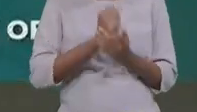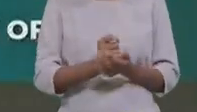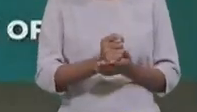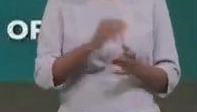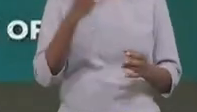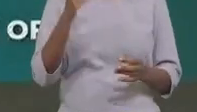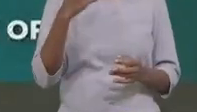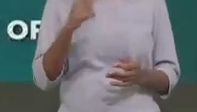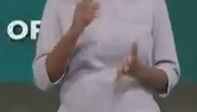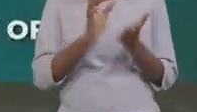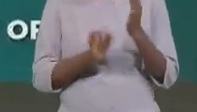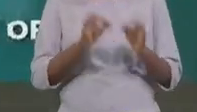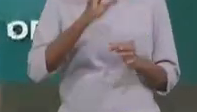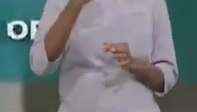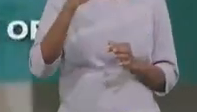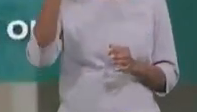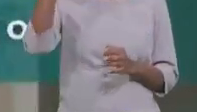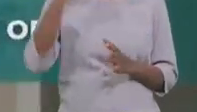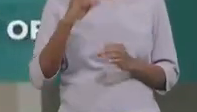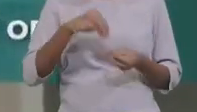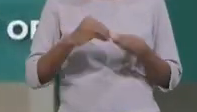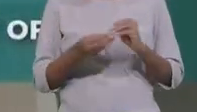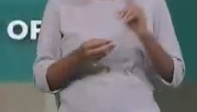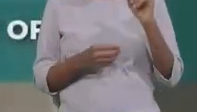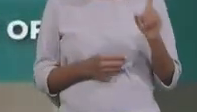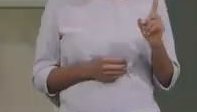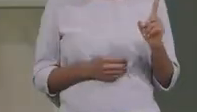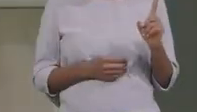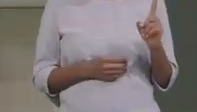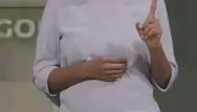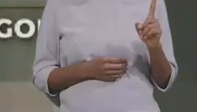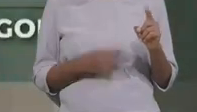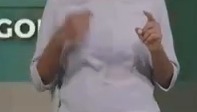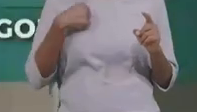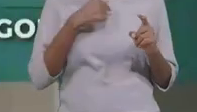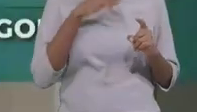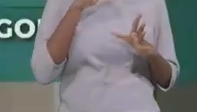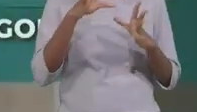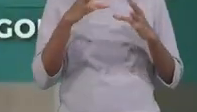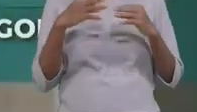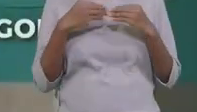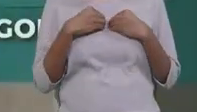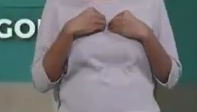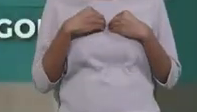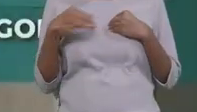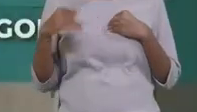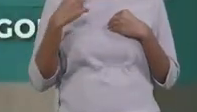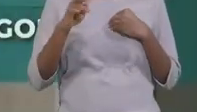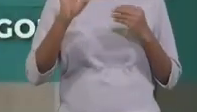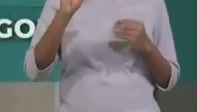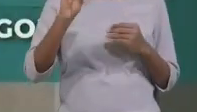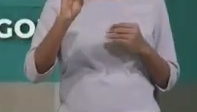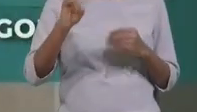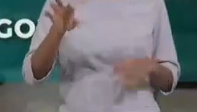la septuple vérité de l'Esprit de Dieu. Premièrement, nous avons